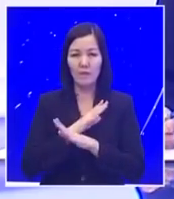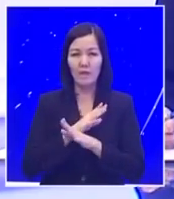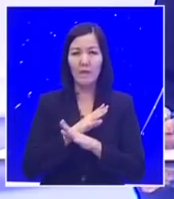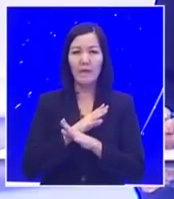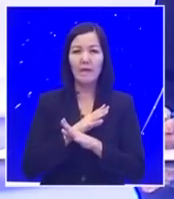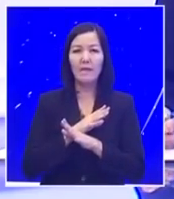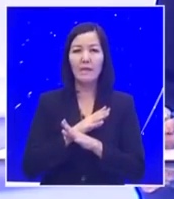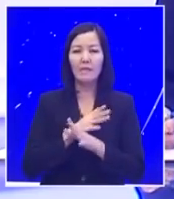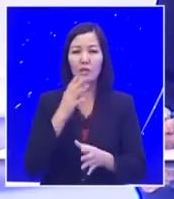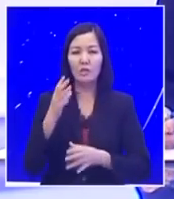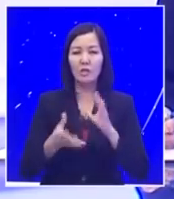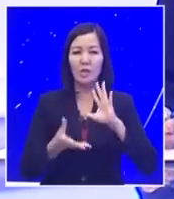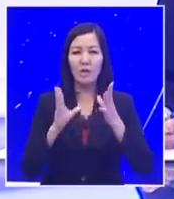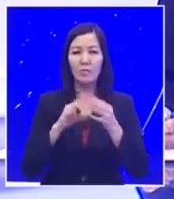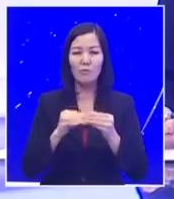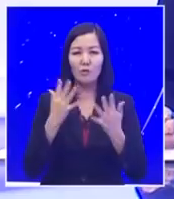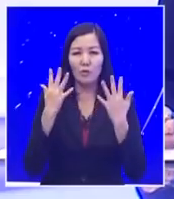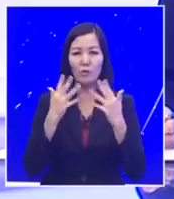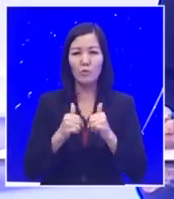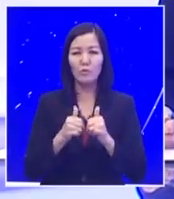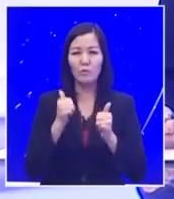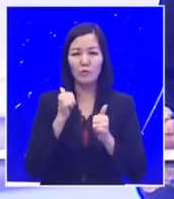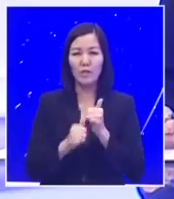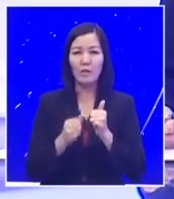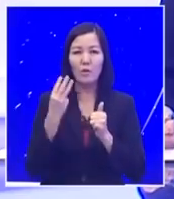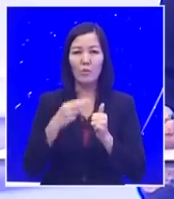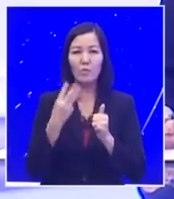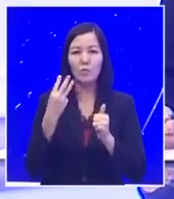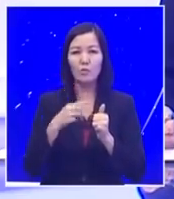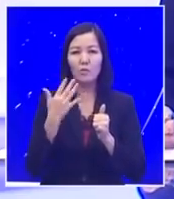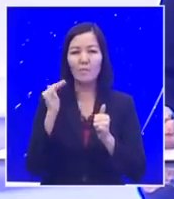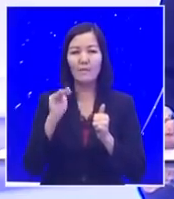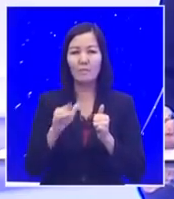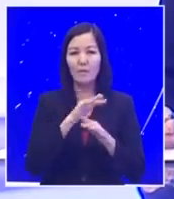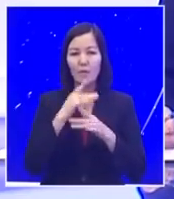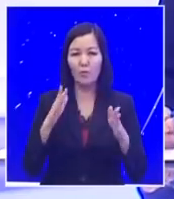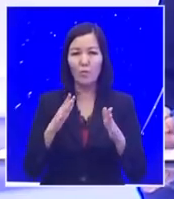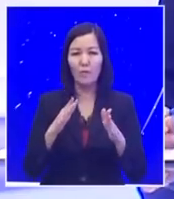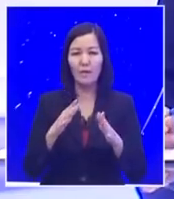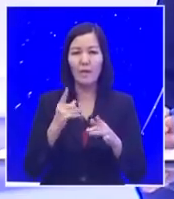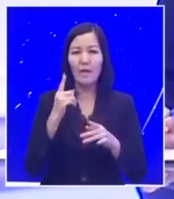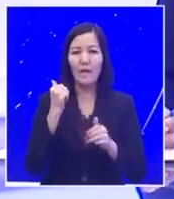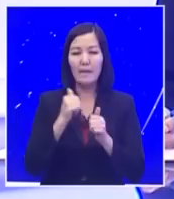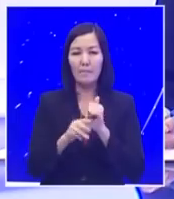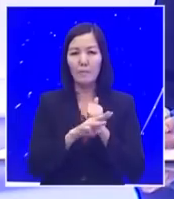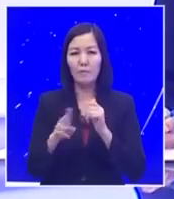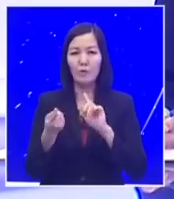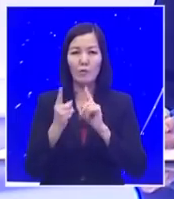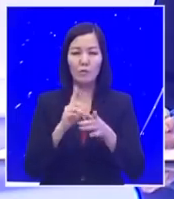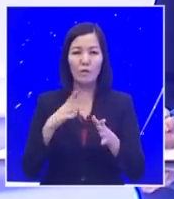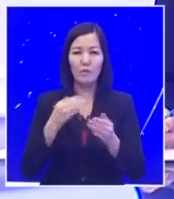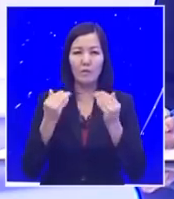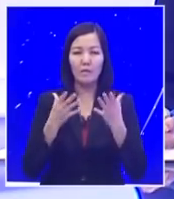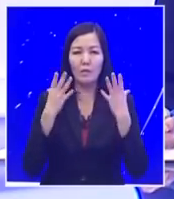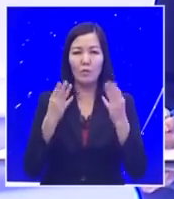жалмаған. Жер жаһан бойынша күн сайын өсім 30-35 мыңнан асып тұр. Мәліметтер тіпті минут сайын өзгеріп жатыр. Қазіргі